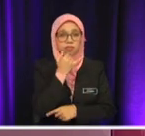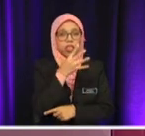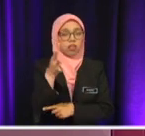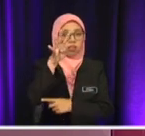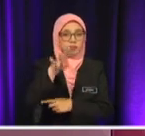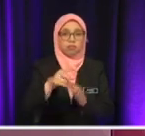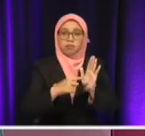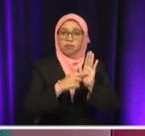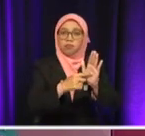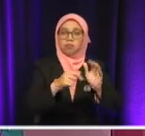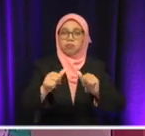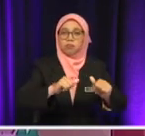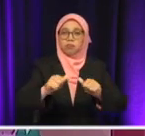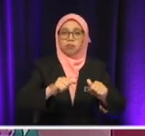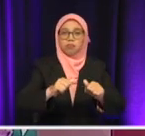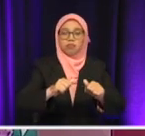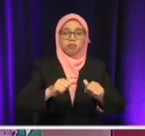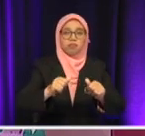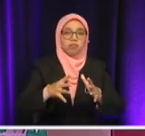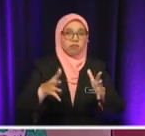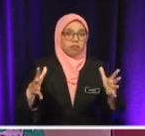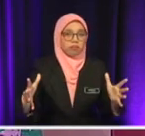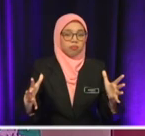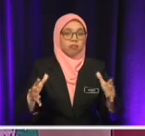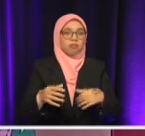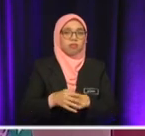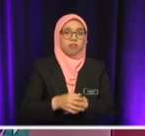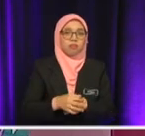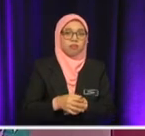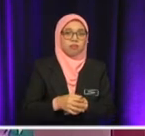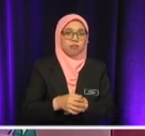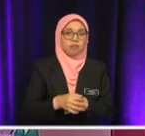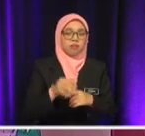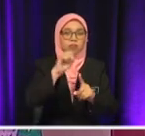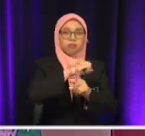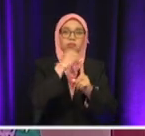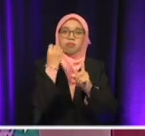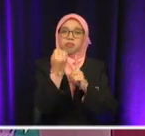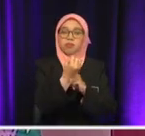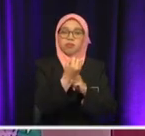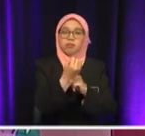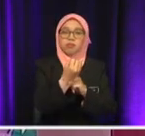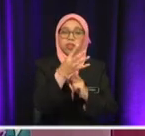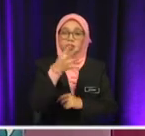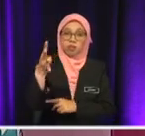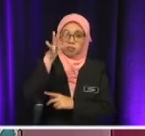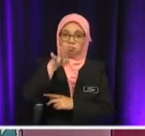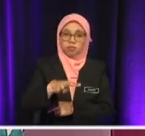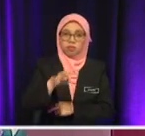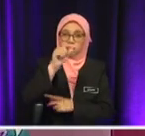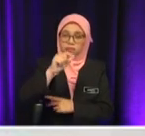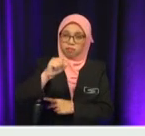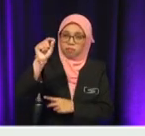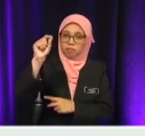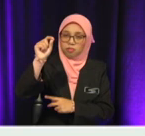tentang aktiviti, perkembangan diria dan pemahaman dunia persekitaran. Okey, berdasarkan jadual, tandakan right pada